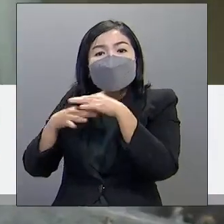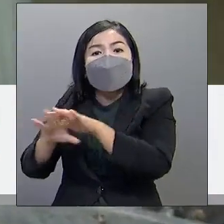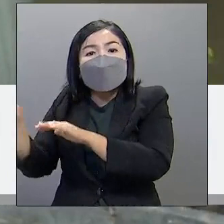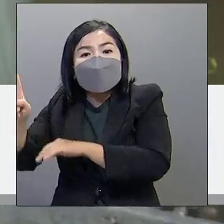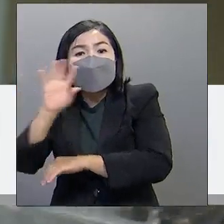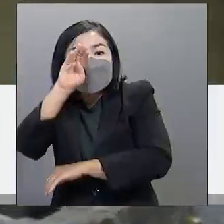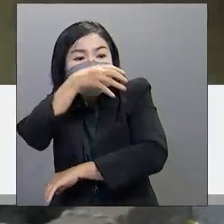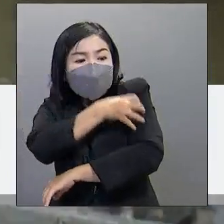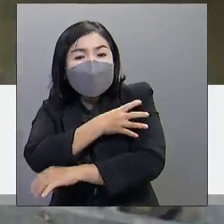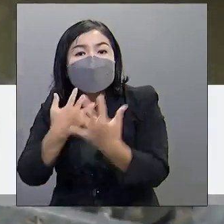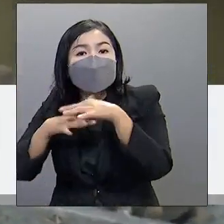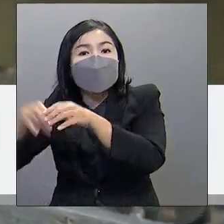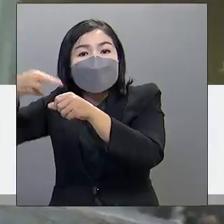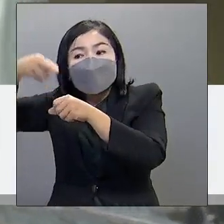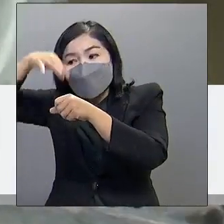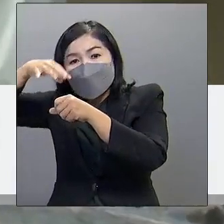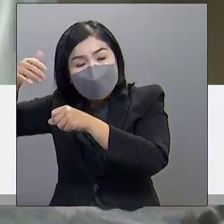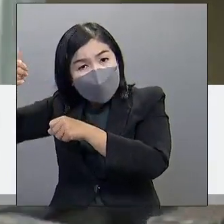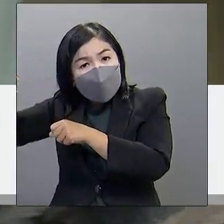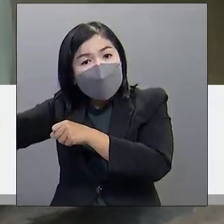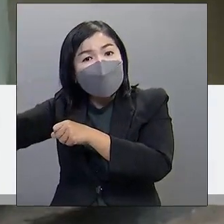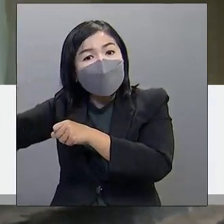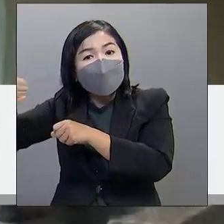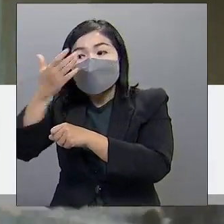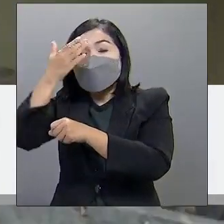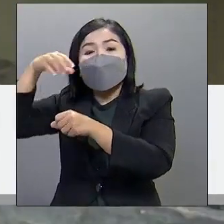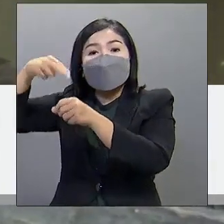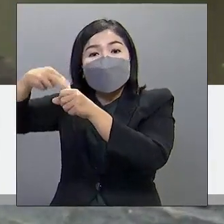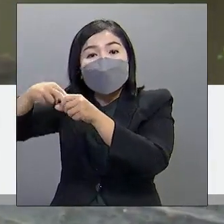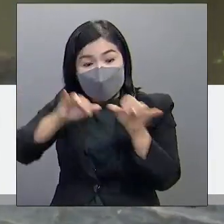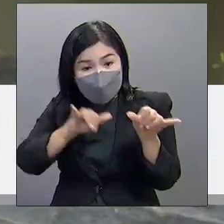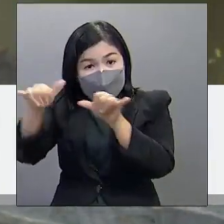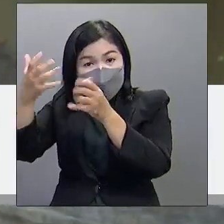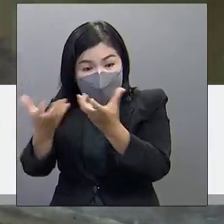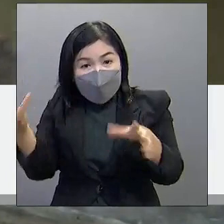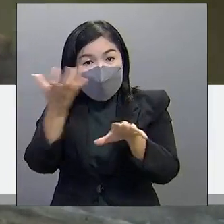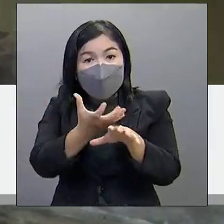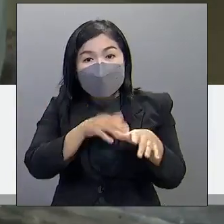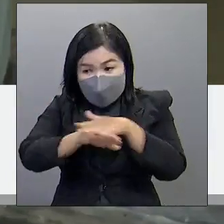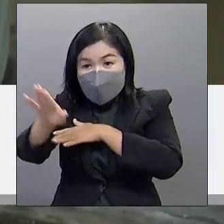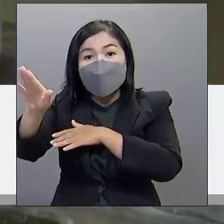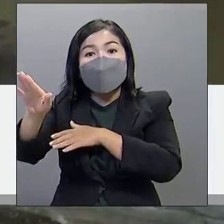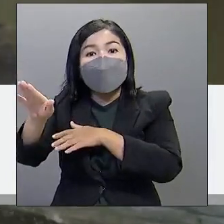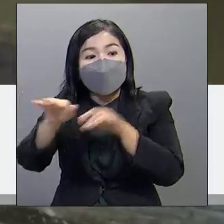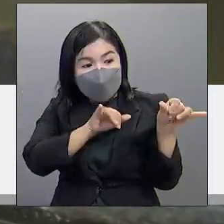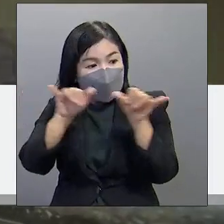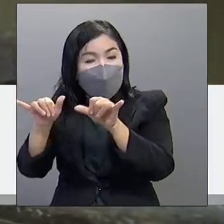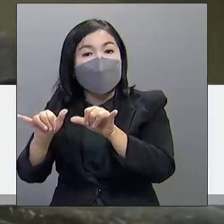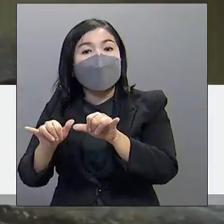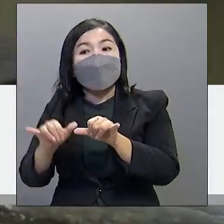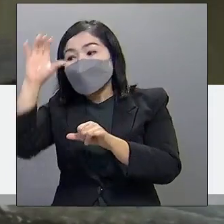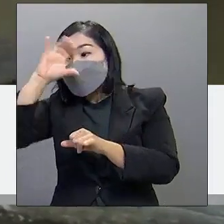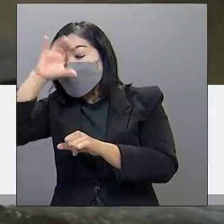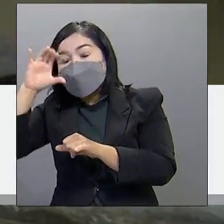ปัญหามันว่าให้ยูหิ้มถนนไหนบ ่พ่อสิคนไปก่อนบ่ กับคนนี้นานไปก่อนจังไป